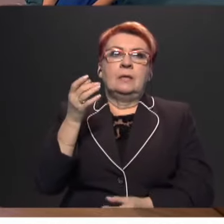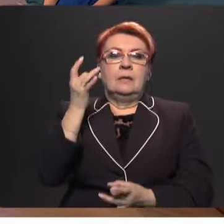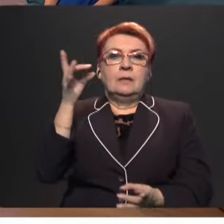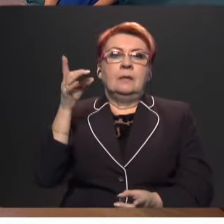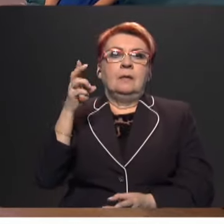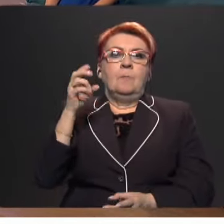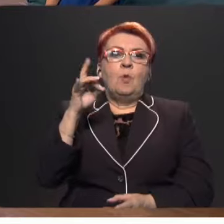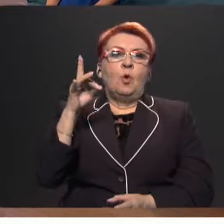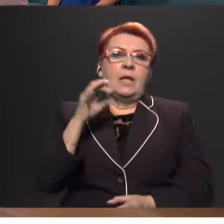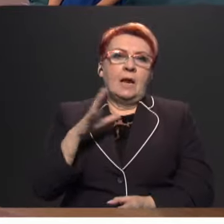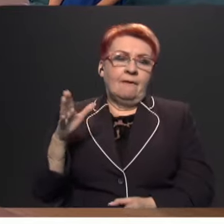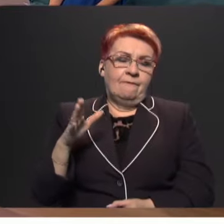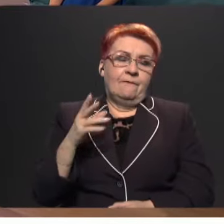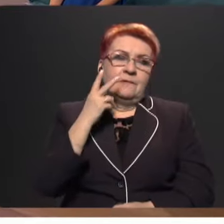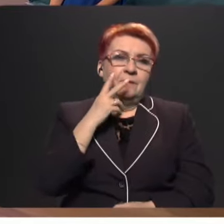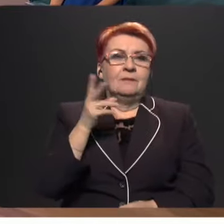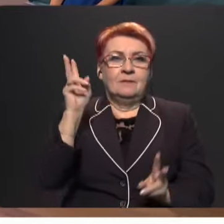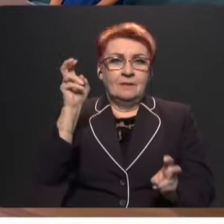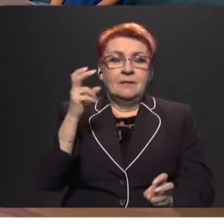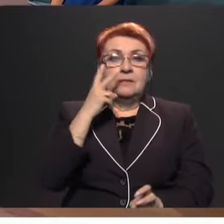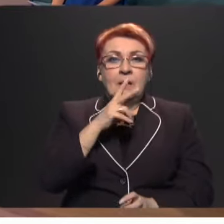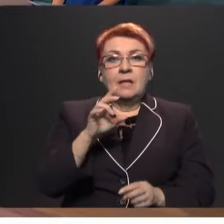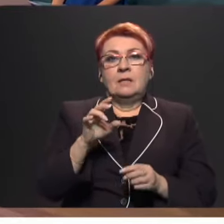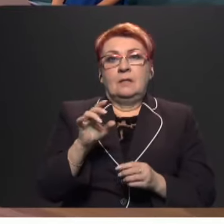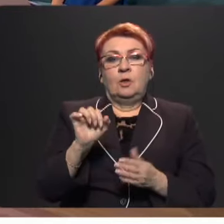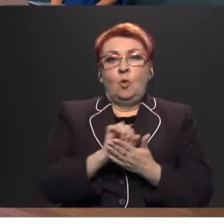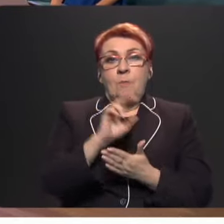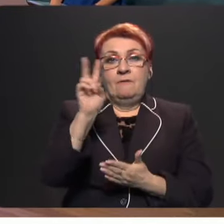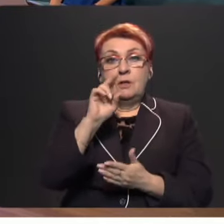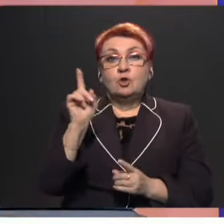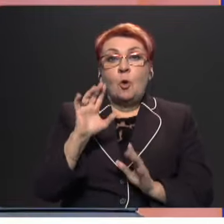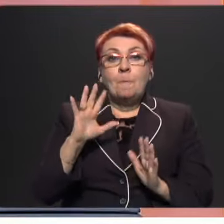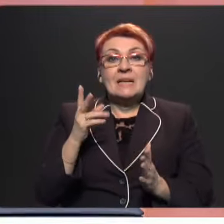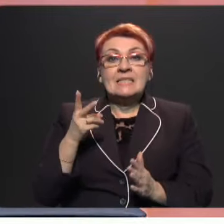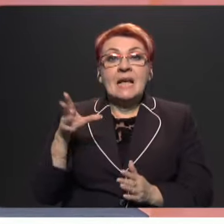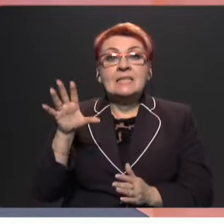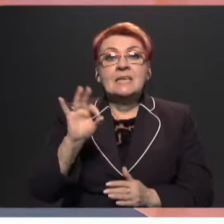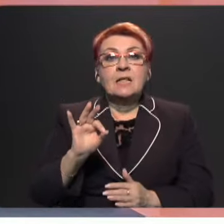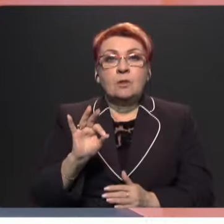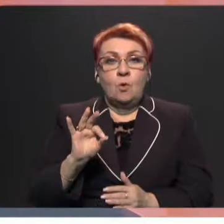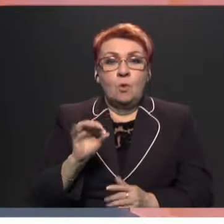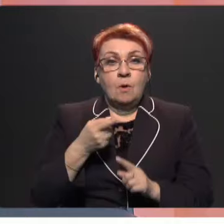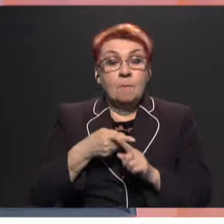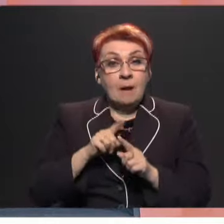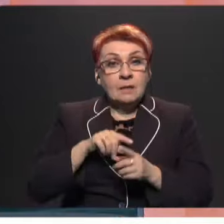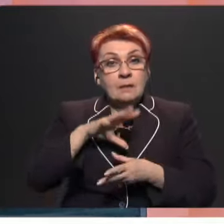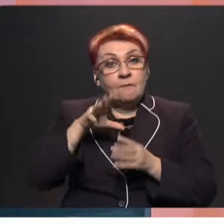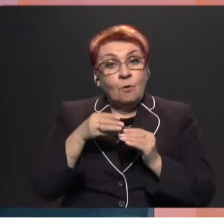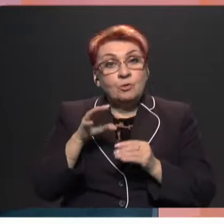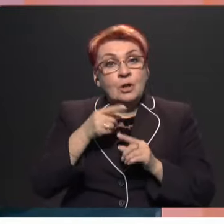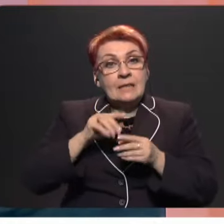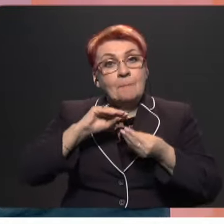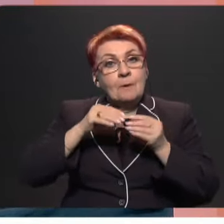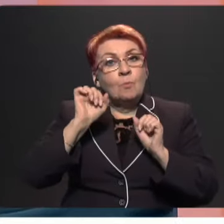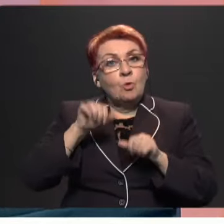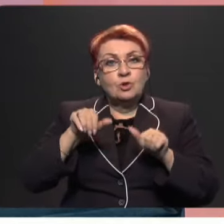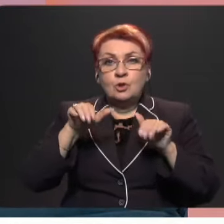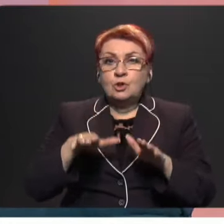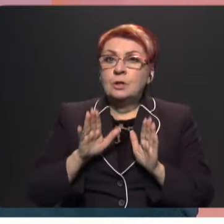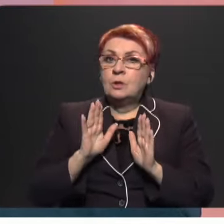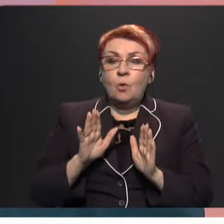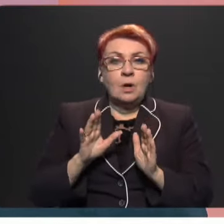бюргеров смотреть документальные фильмы о том, что происходило. Конечно, поэтому, в общем-то, эту проблему можно решить